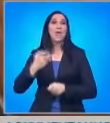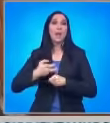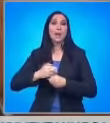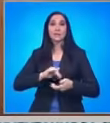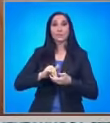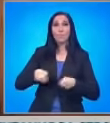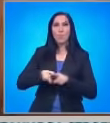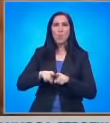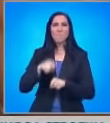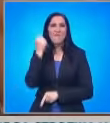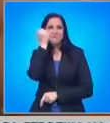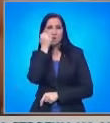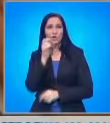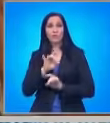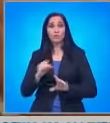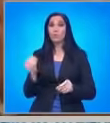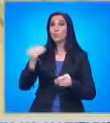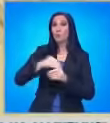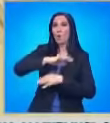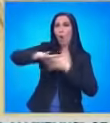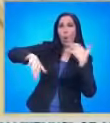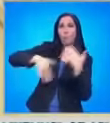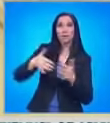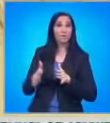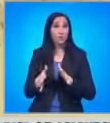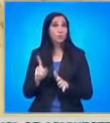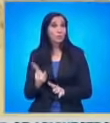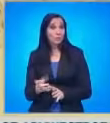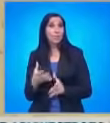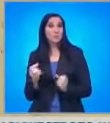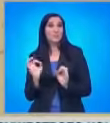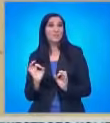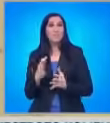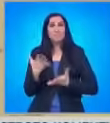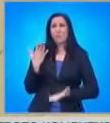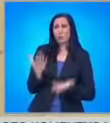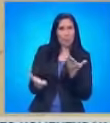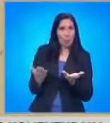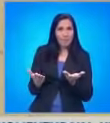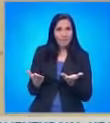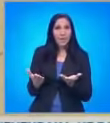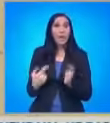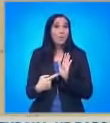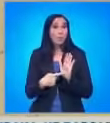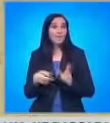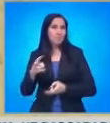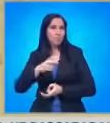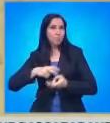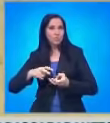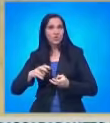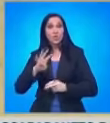съюз, подобни фалшиви новини допълнително объркват обществото, което и без това е силно разколебано. Показват го